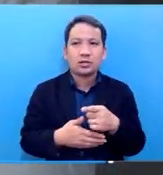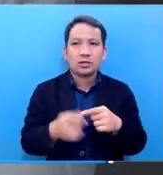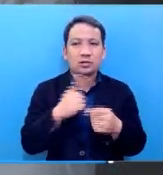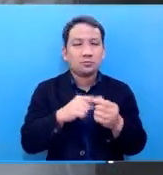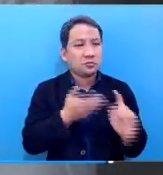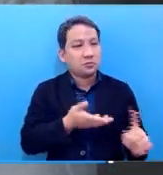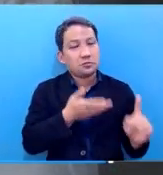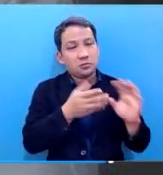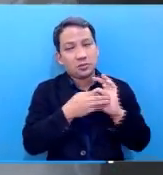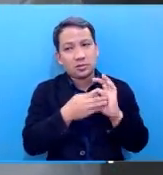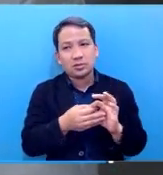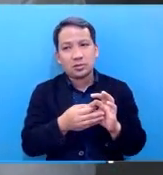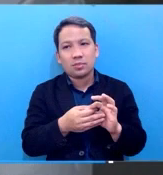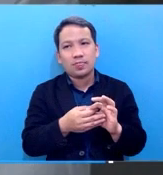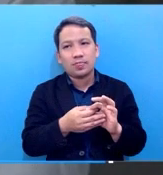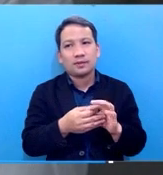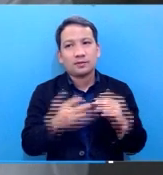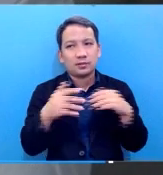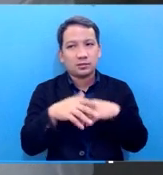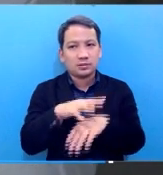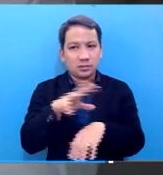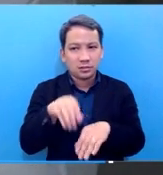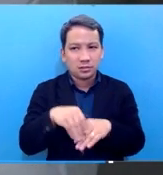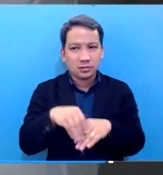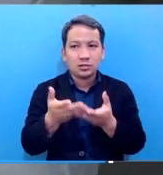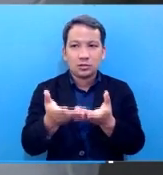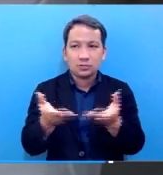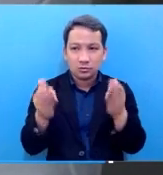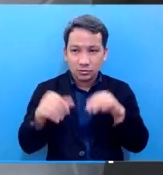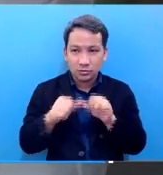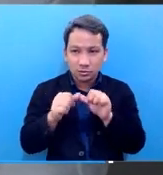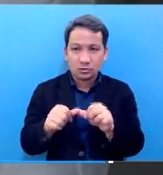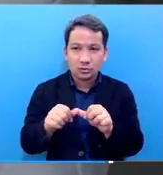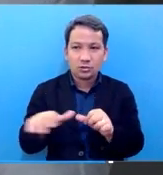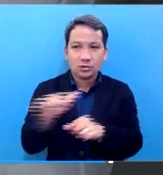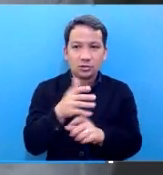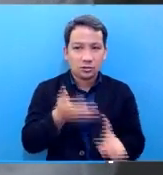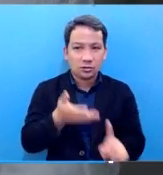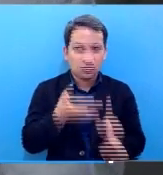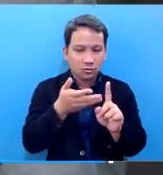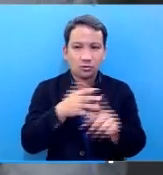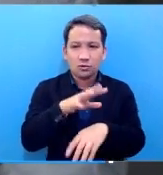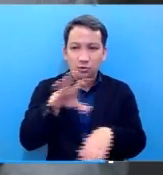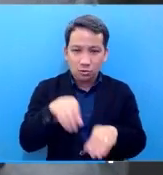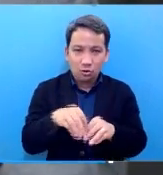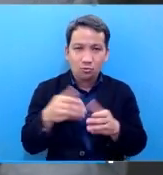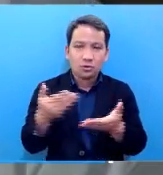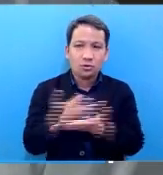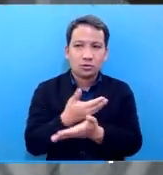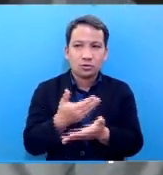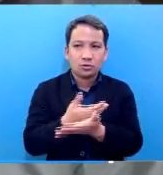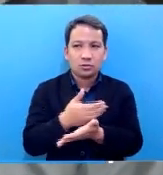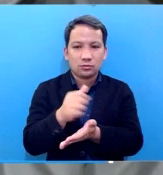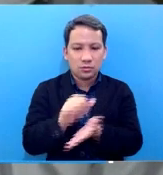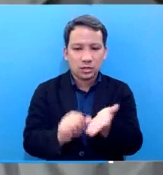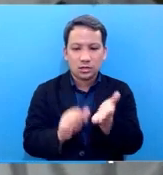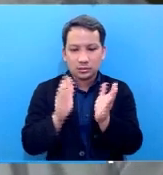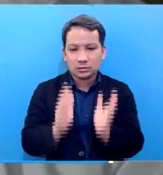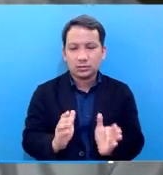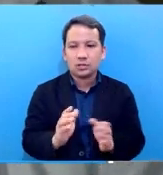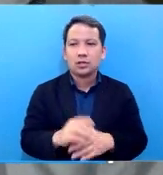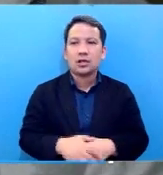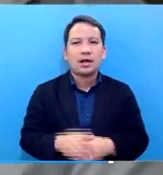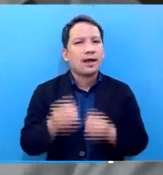yung mga mainstream artists, kundi bibigyan natin ng pagkakataon na makilala ang mga bago nating artista. Napakarami pa po